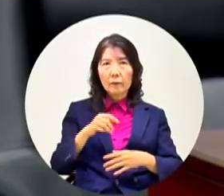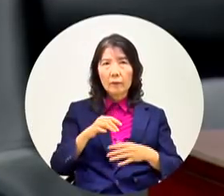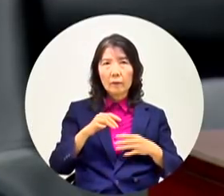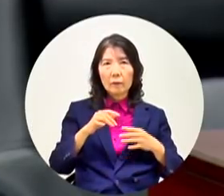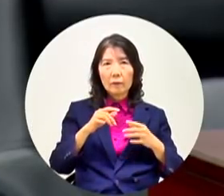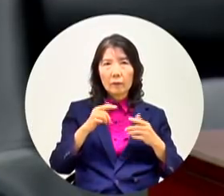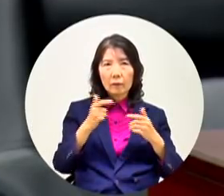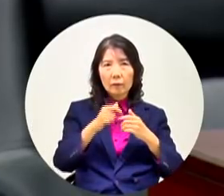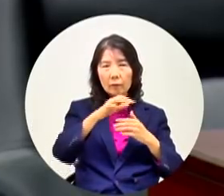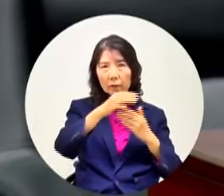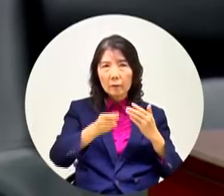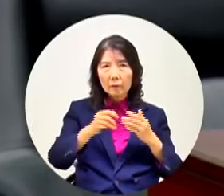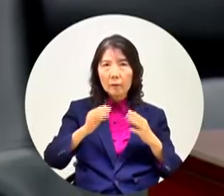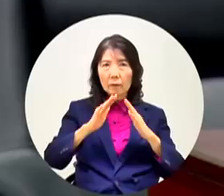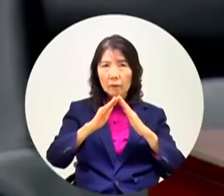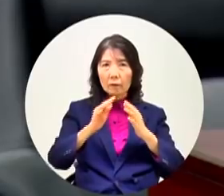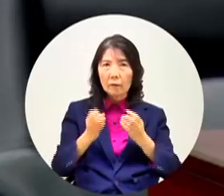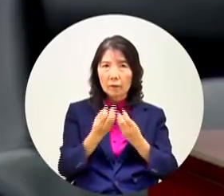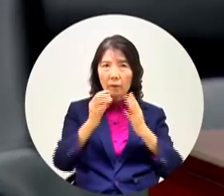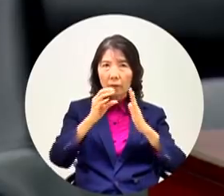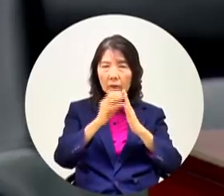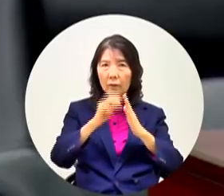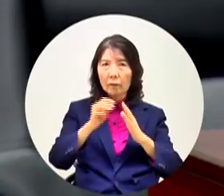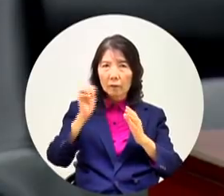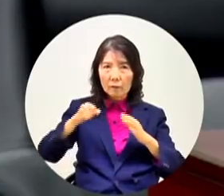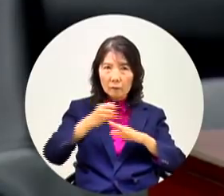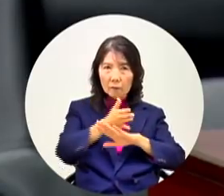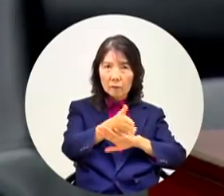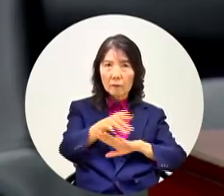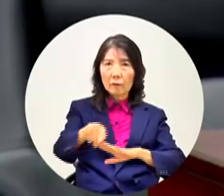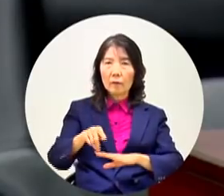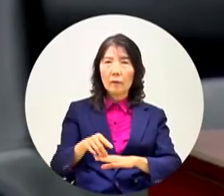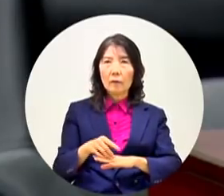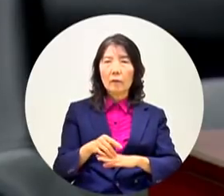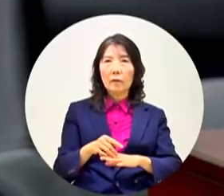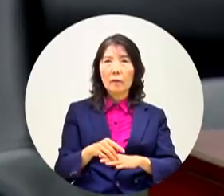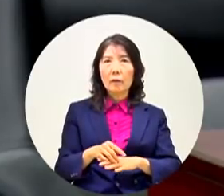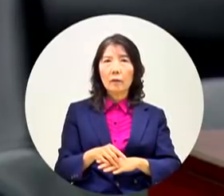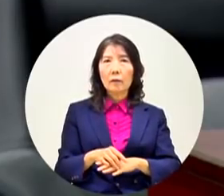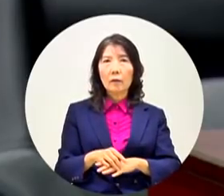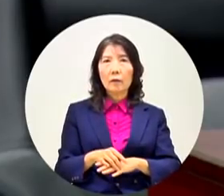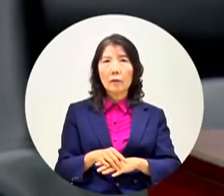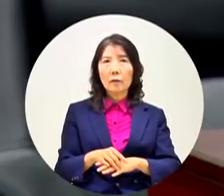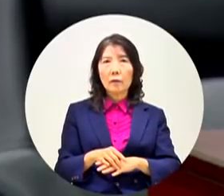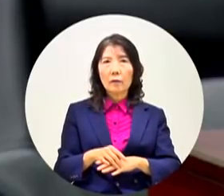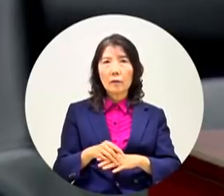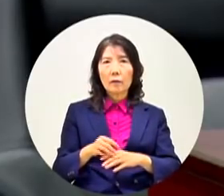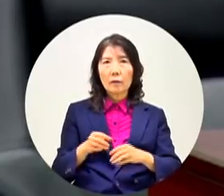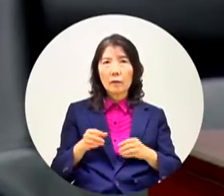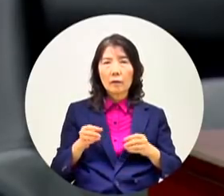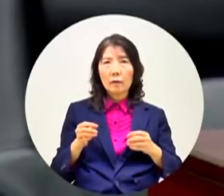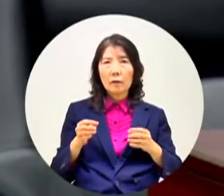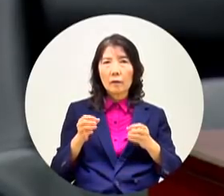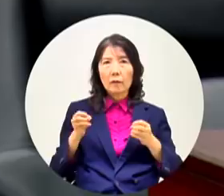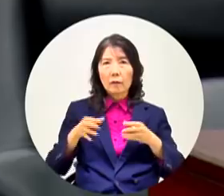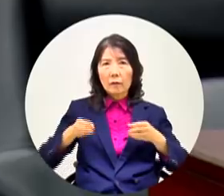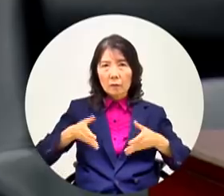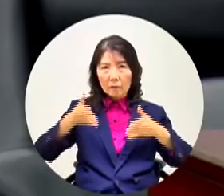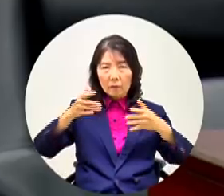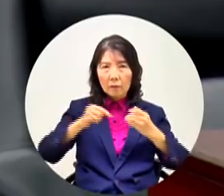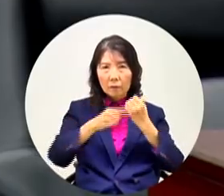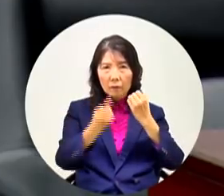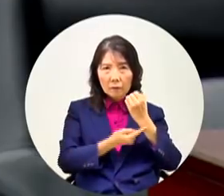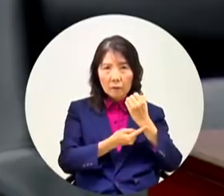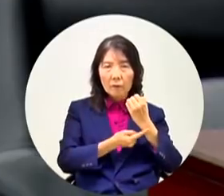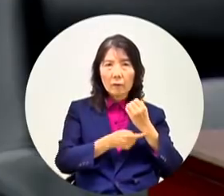咱的都发局已经通过咱的建筑法规是62年较有嘛，但是即届